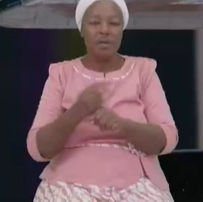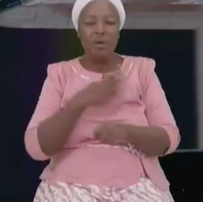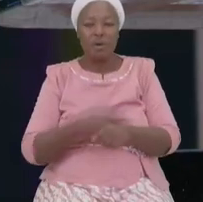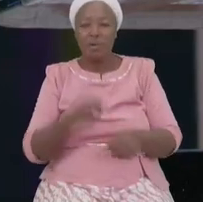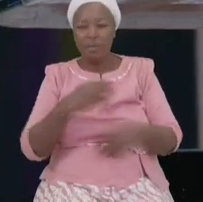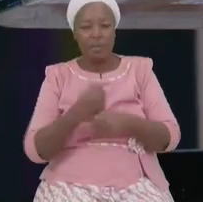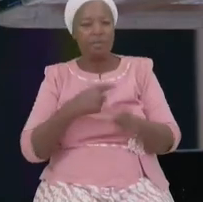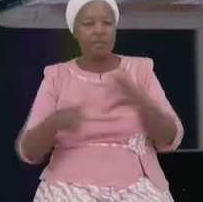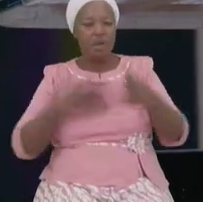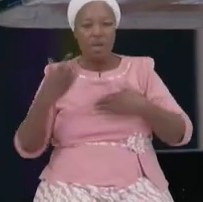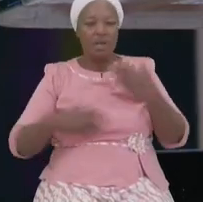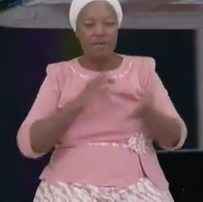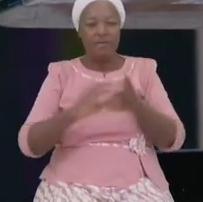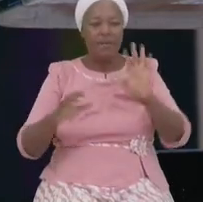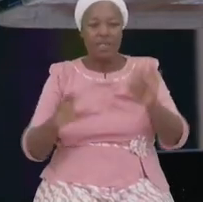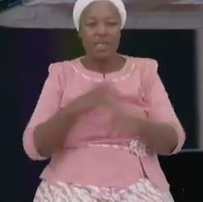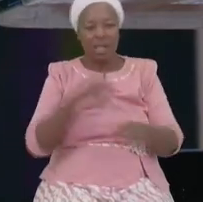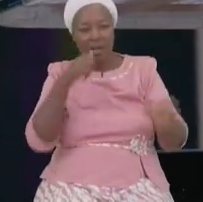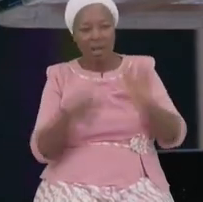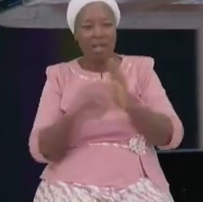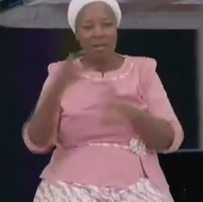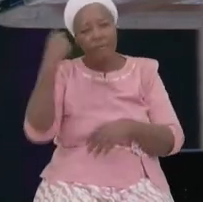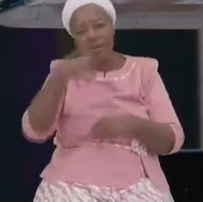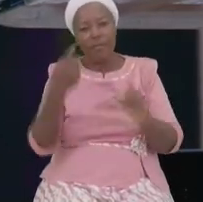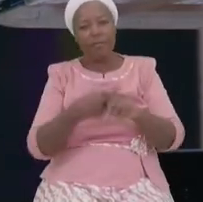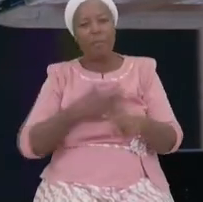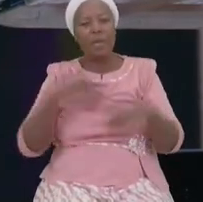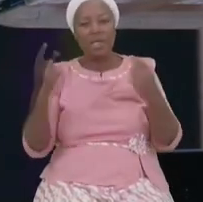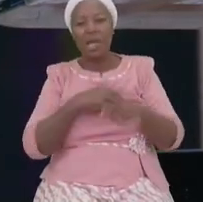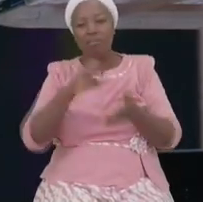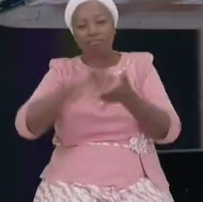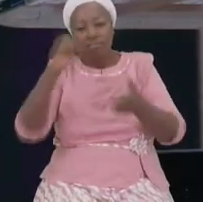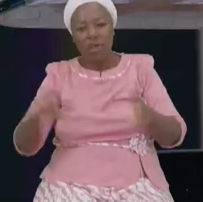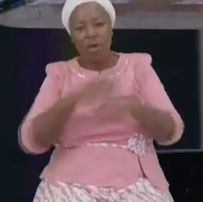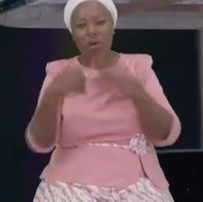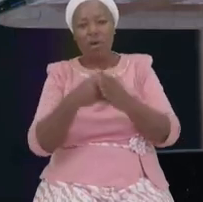Détourne ton regard de mes péchés. Efface toutes mes iniquités.